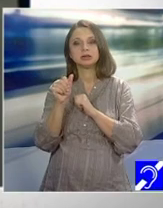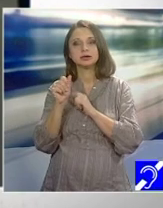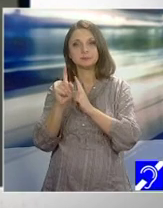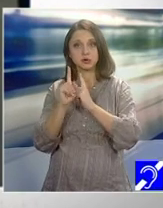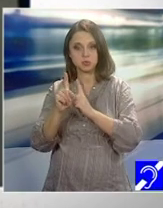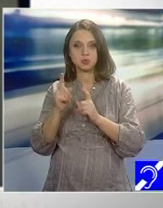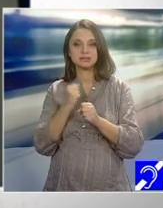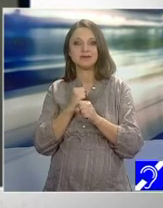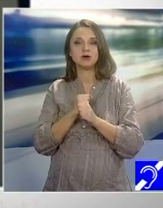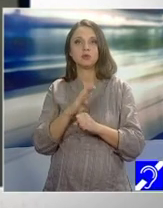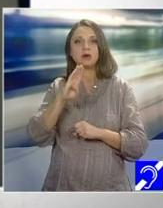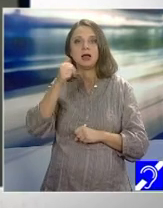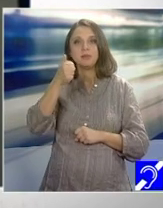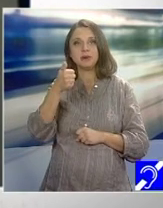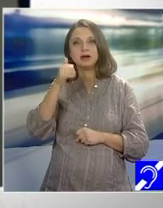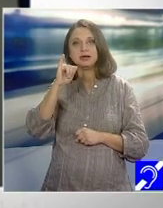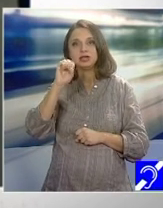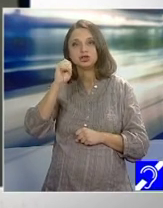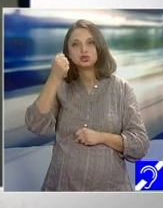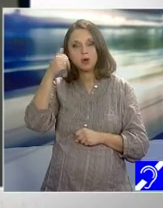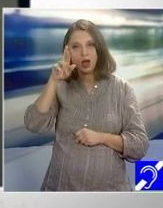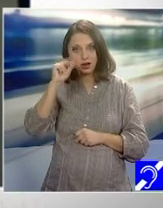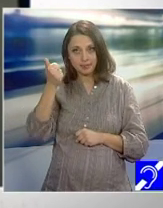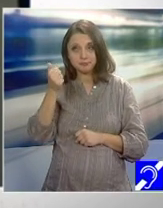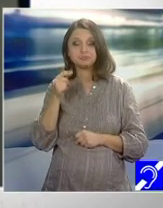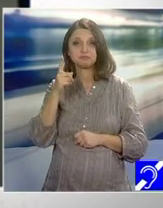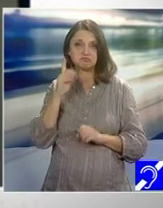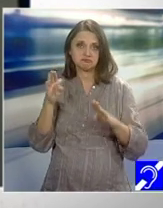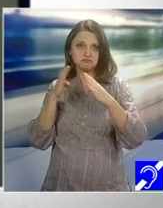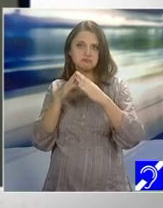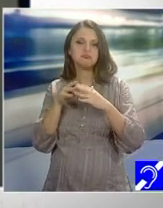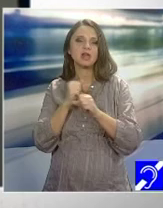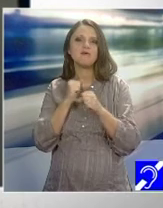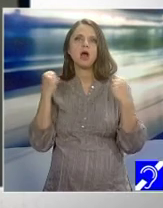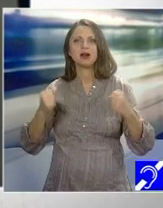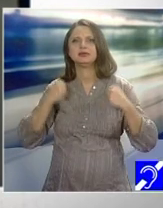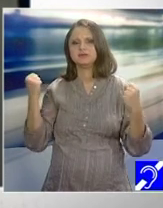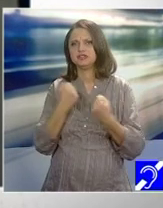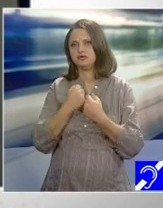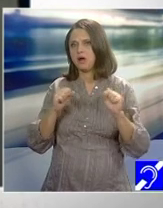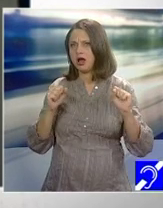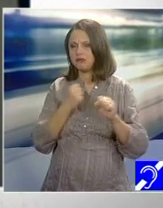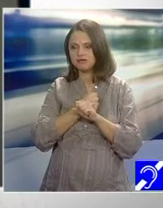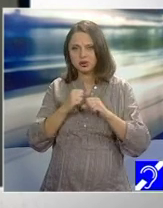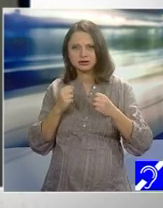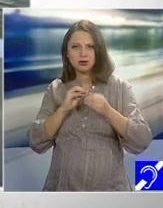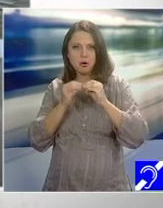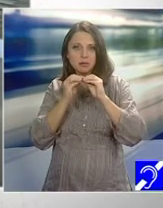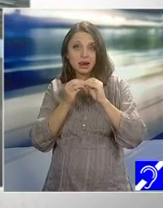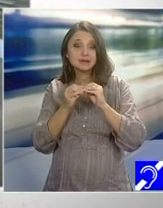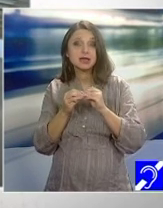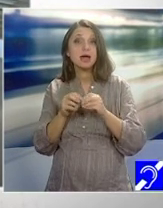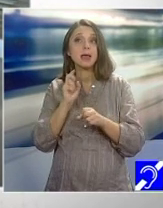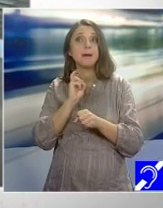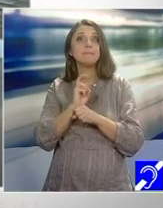Băișoara, unde am făcut activități extraordinar de complexe, la care participanții care